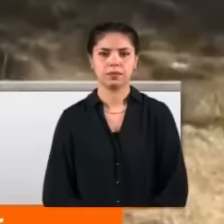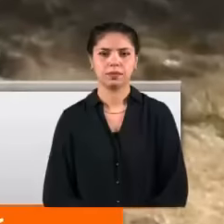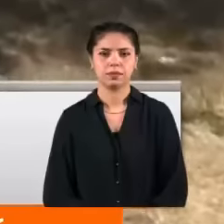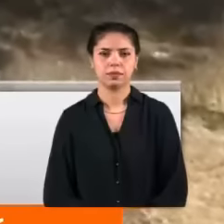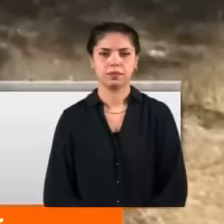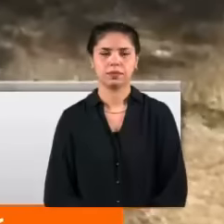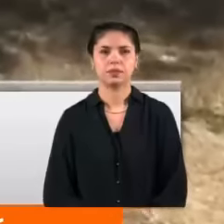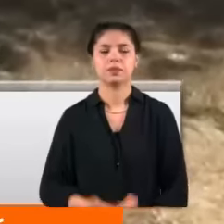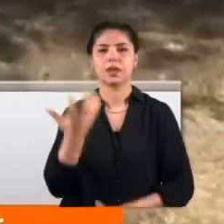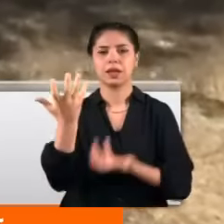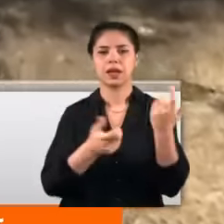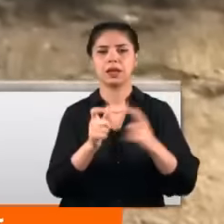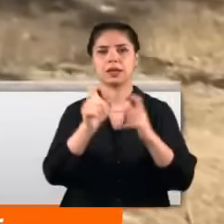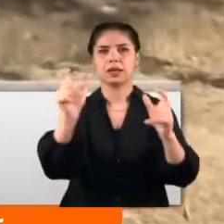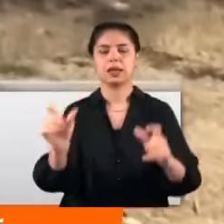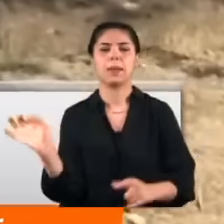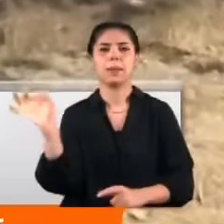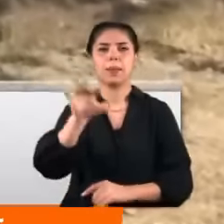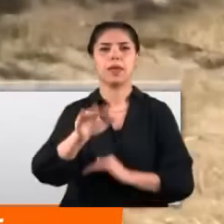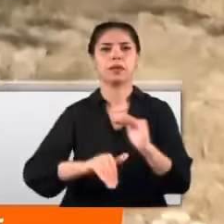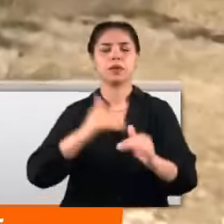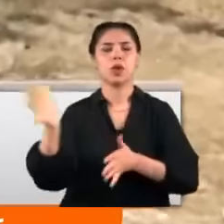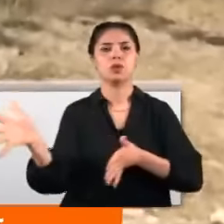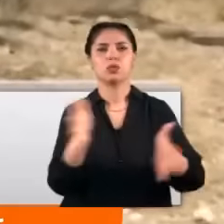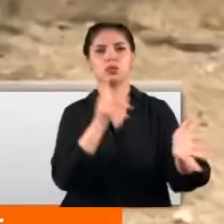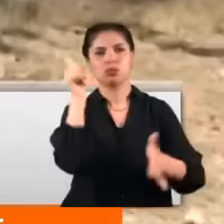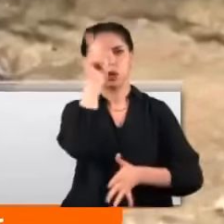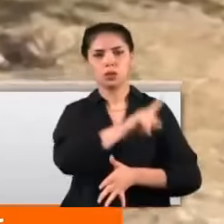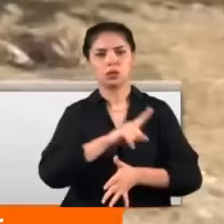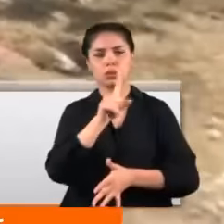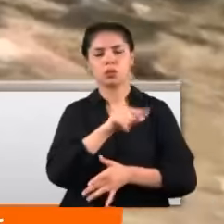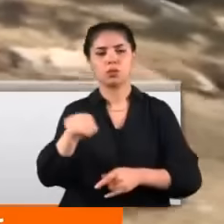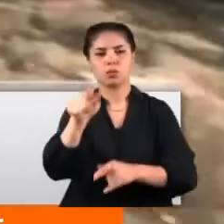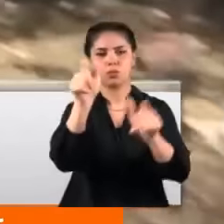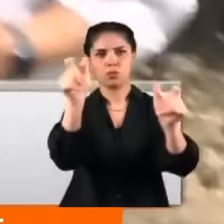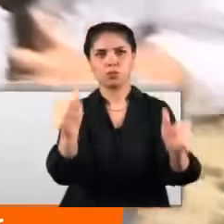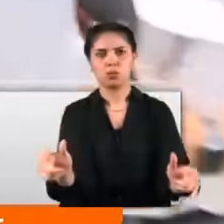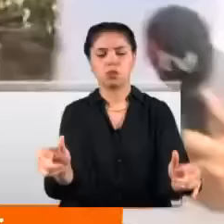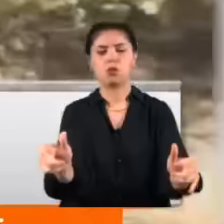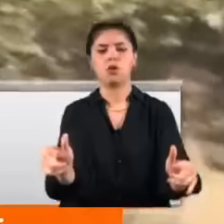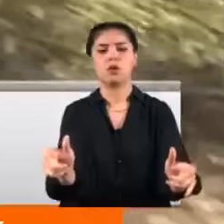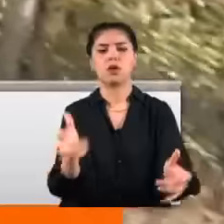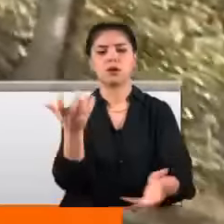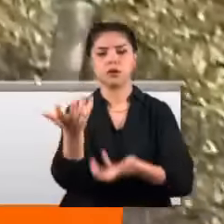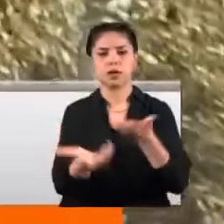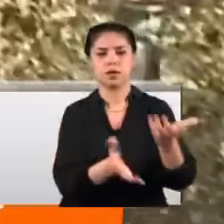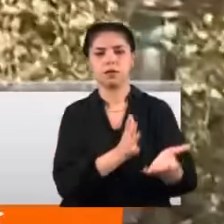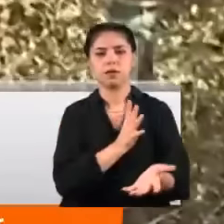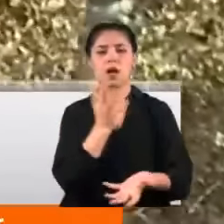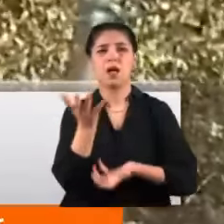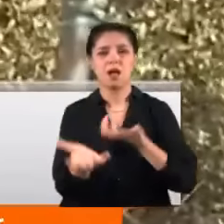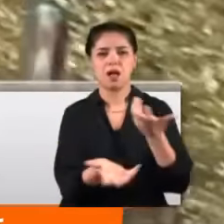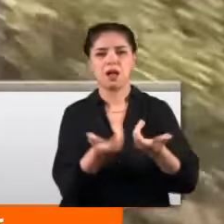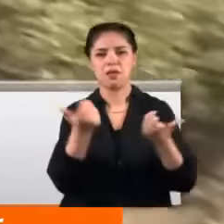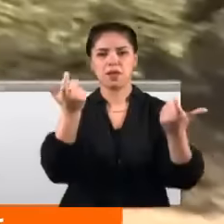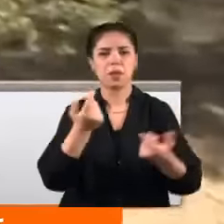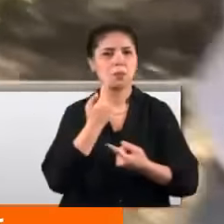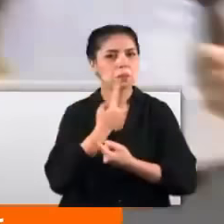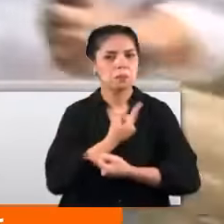Yangın Sarnıç bölgesine sıçradıktan sonra rüzgarın etkisiyle işte tam bu noktaya kadar geldi. Alevlerin geldiği noktayı